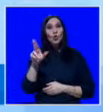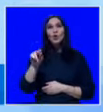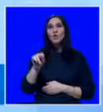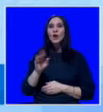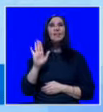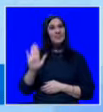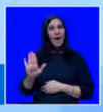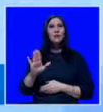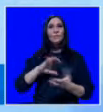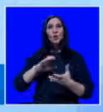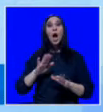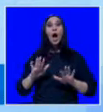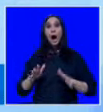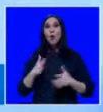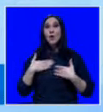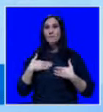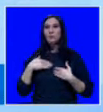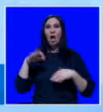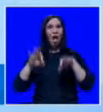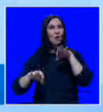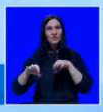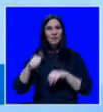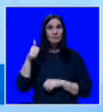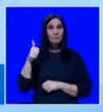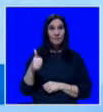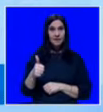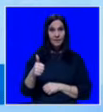политика, ако имат гласовете на БСП,